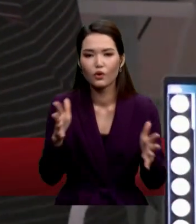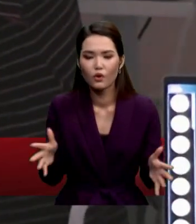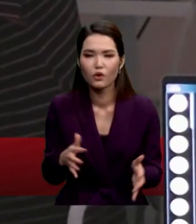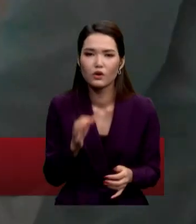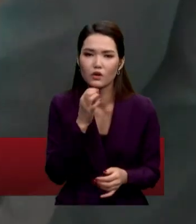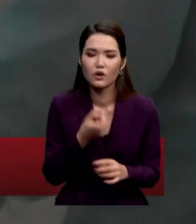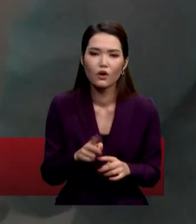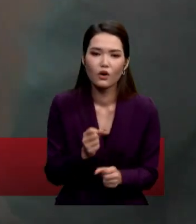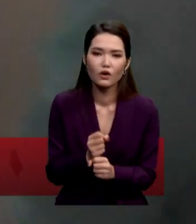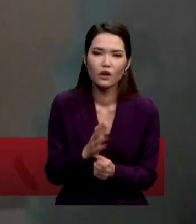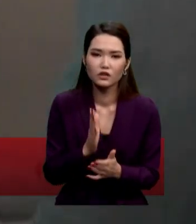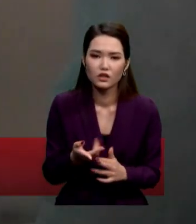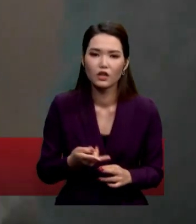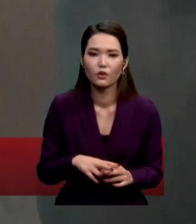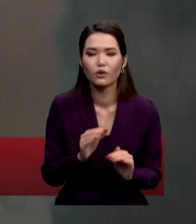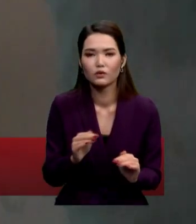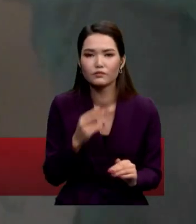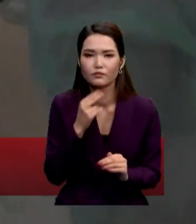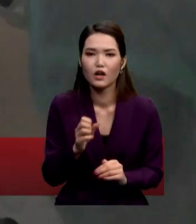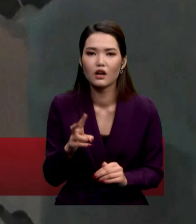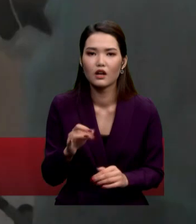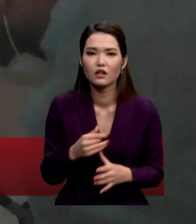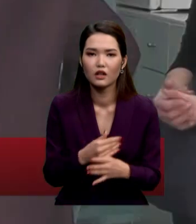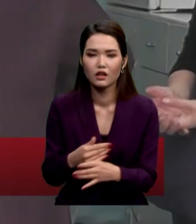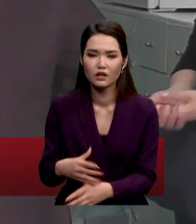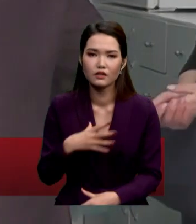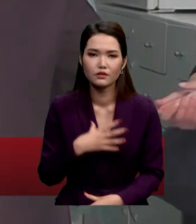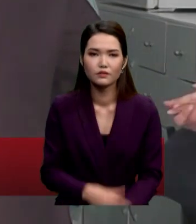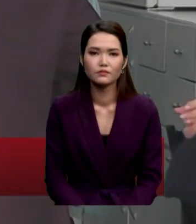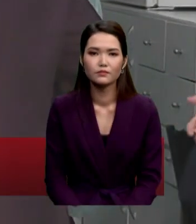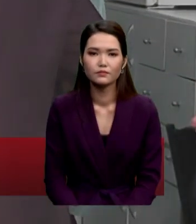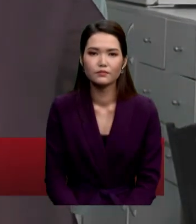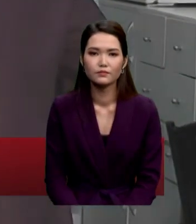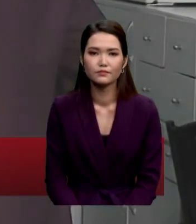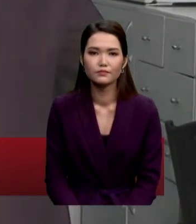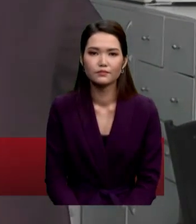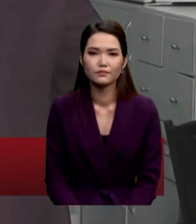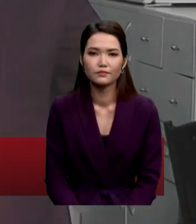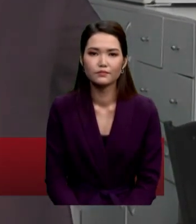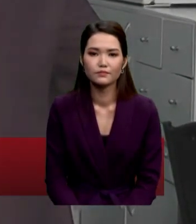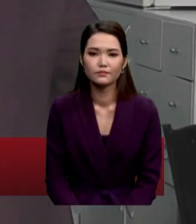болып табылады дейді Аяла қорының өкілдері. Арнат Дүйсен, Данияр Мүптеке, Атамекен Бизнес арнасы.